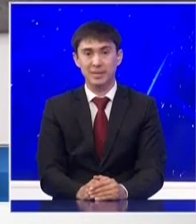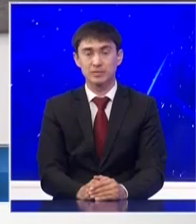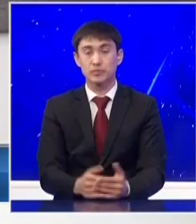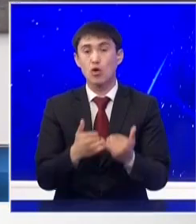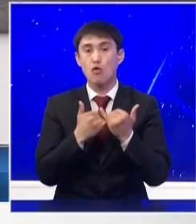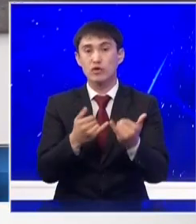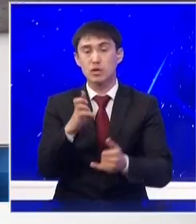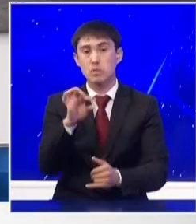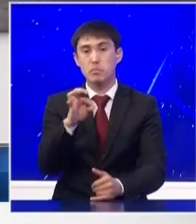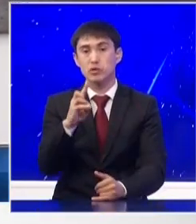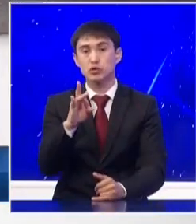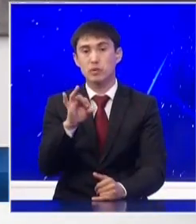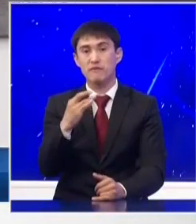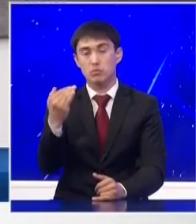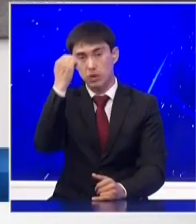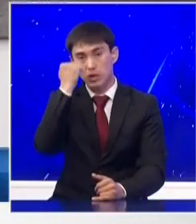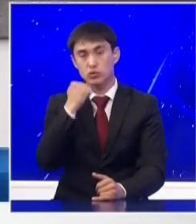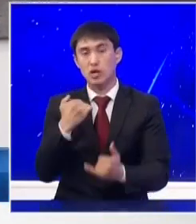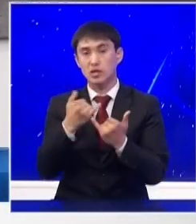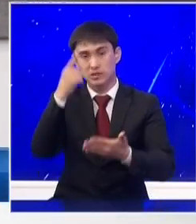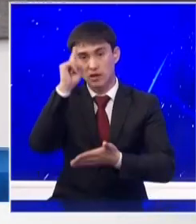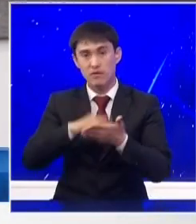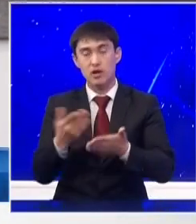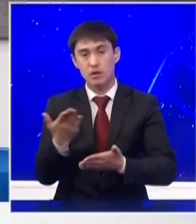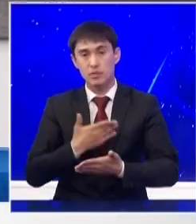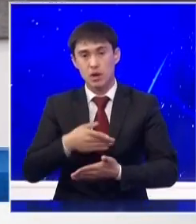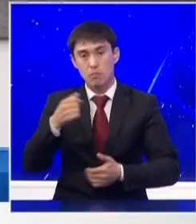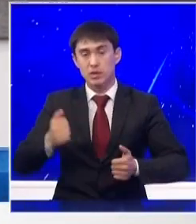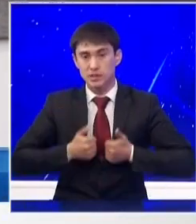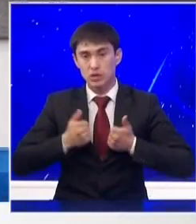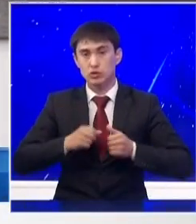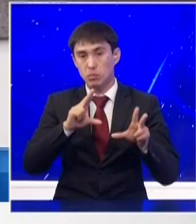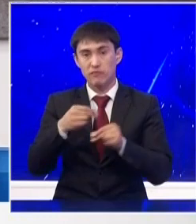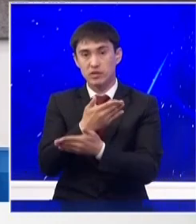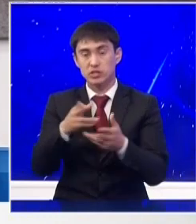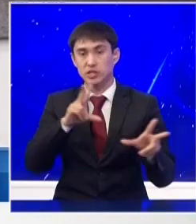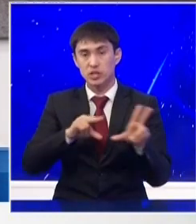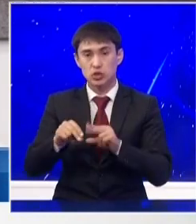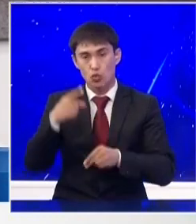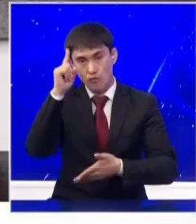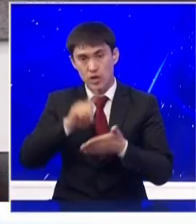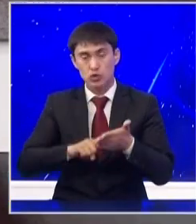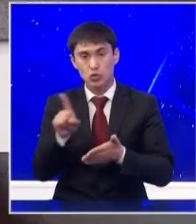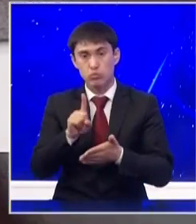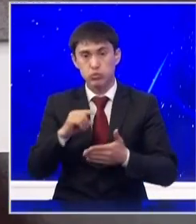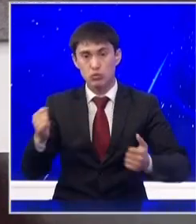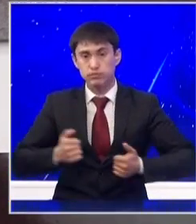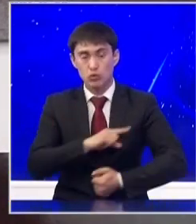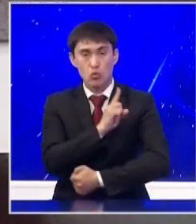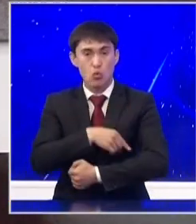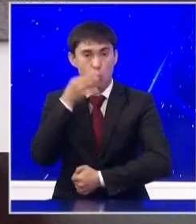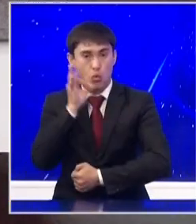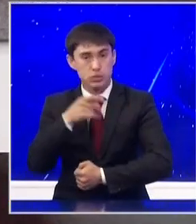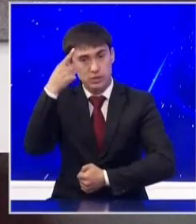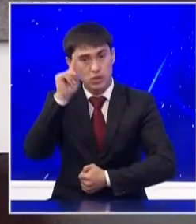Уважаемый Биби туксибаевич Благодарю за оказанное доверие ко мне я Постараюсь оправдать ваши надежды и Уверяю вас что приложу весь свой